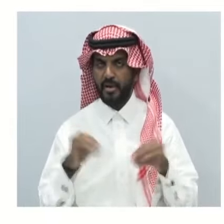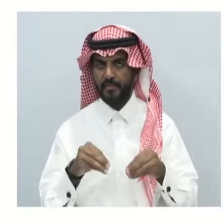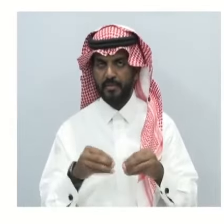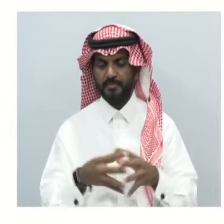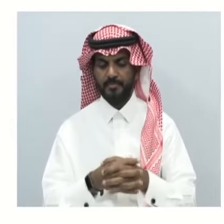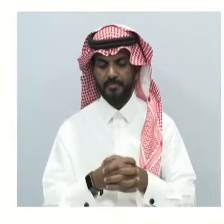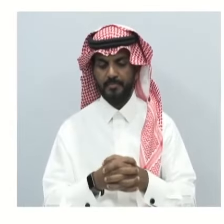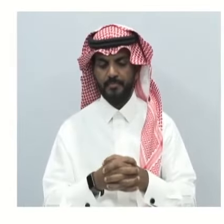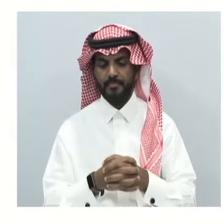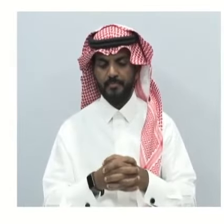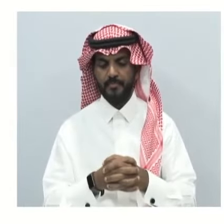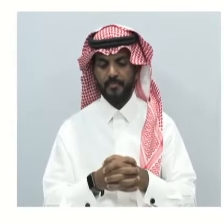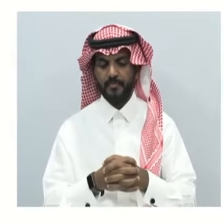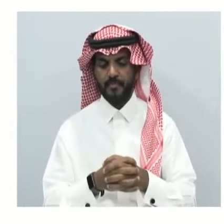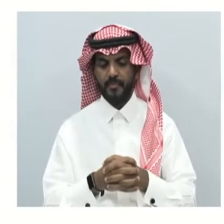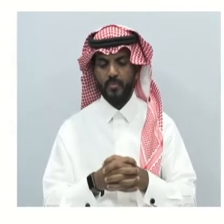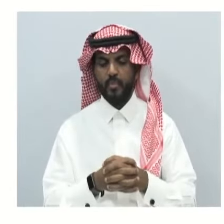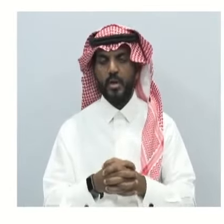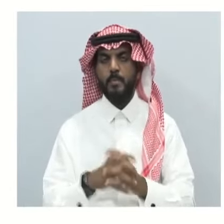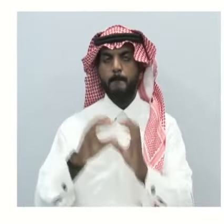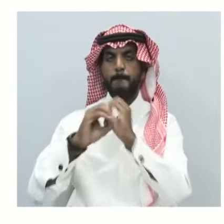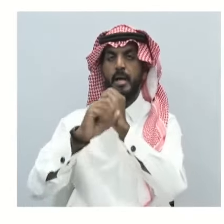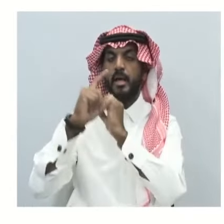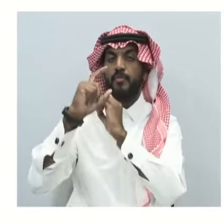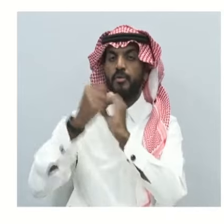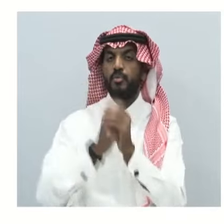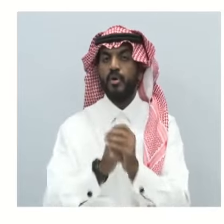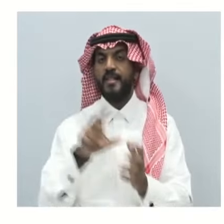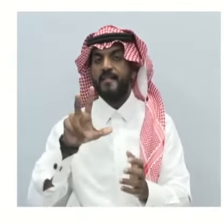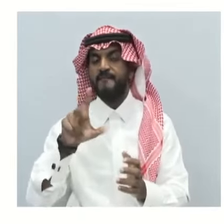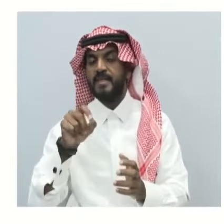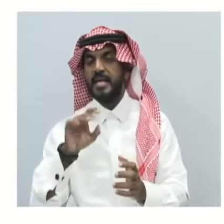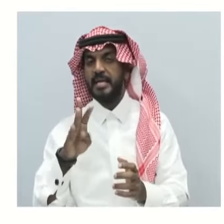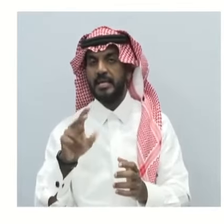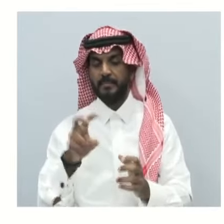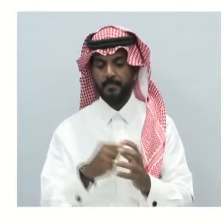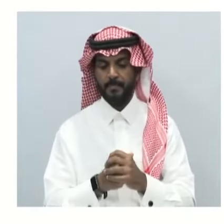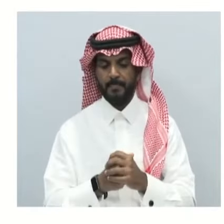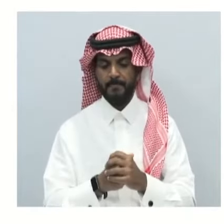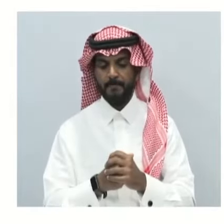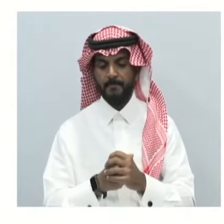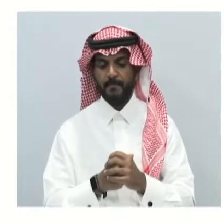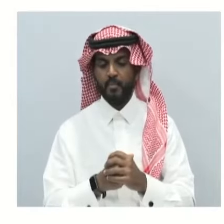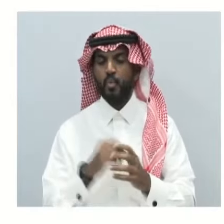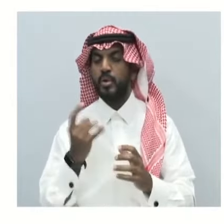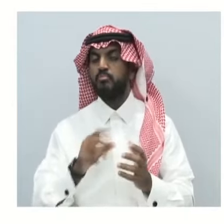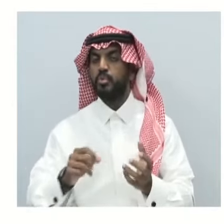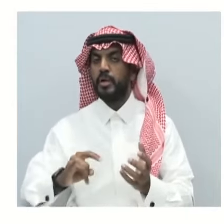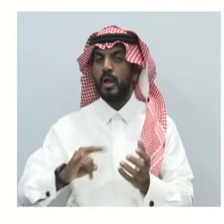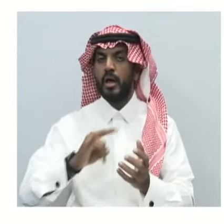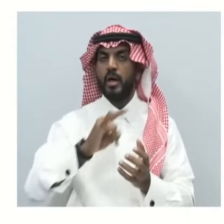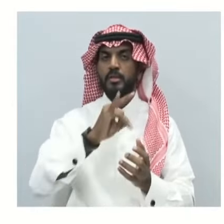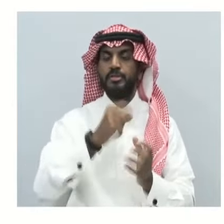ذلك المناظير الفلكي الفلكيه وكذلك الرحلات الفضائيه